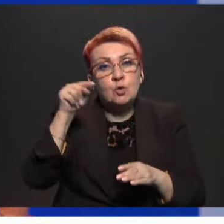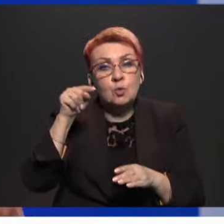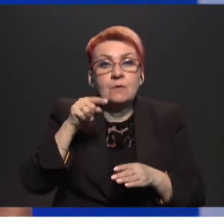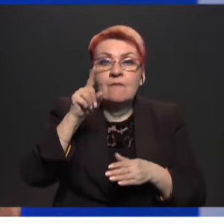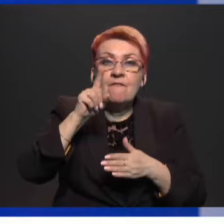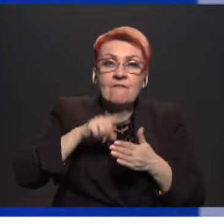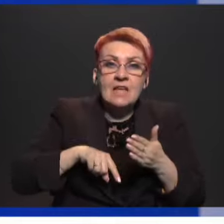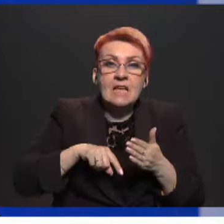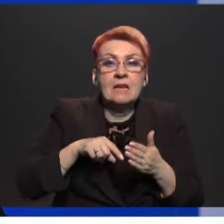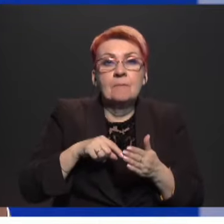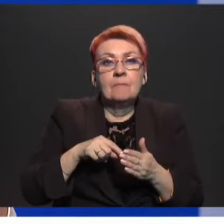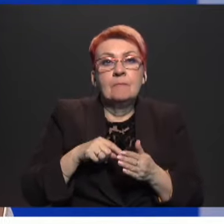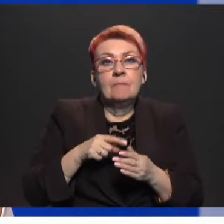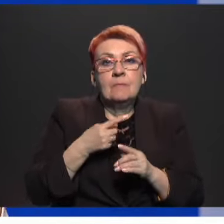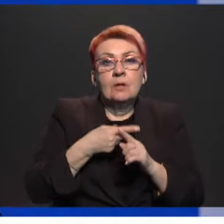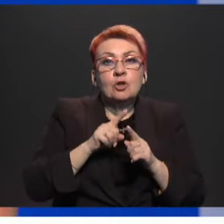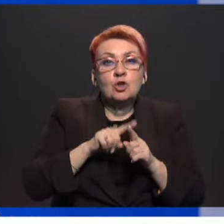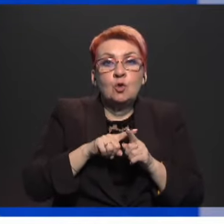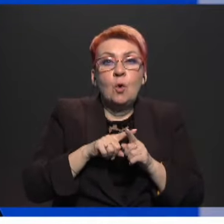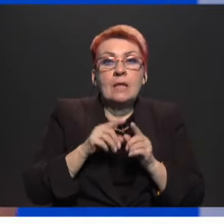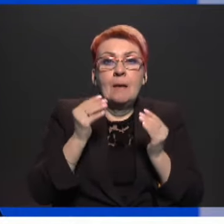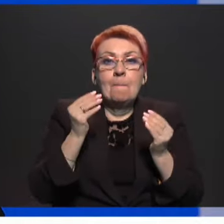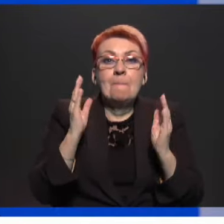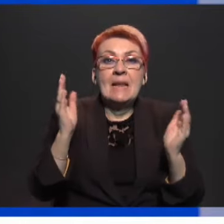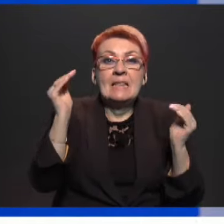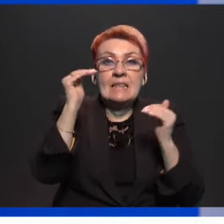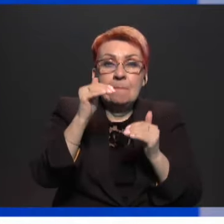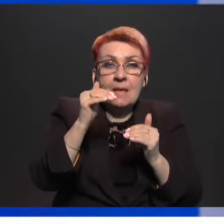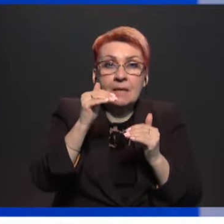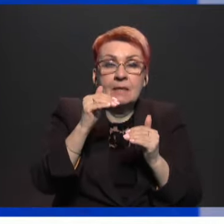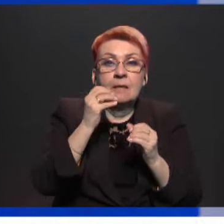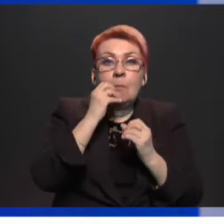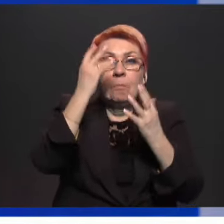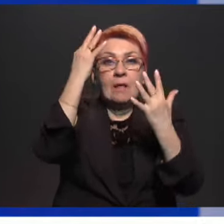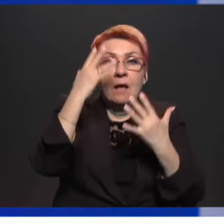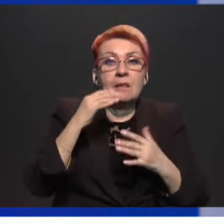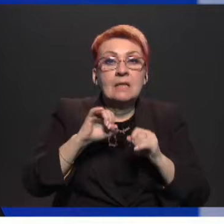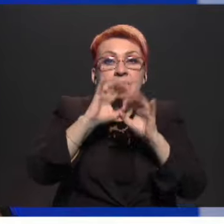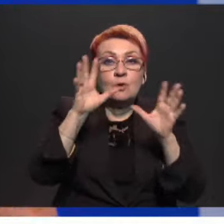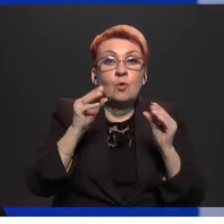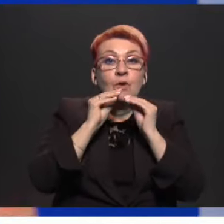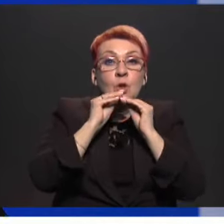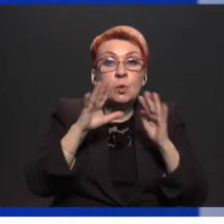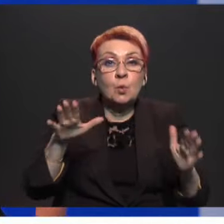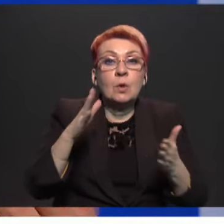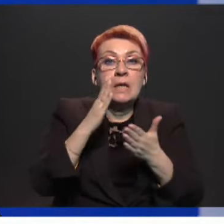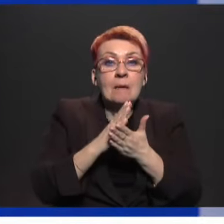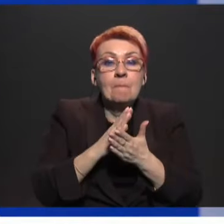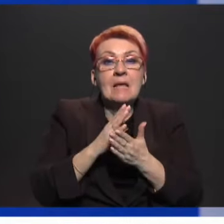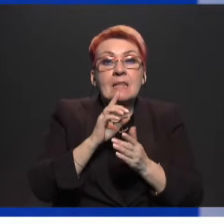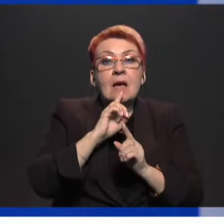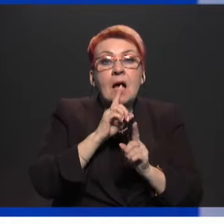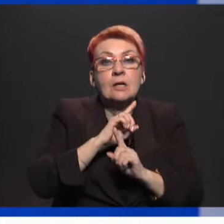предмет, освящаемый Богом, благодатью Святого Духа, имеет на себе какое-то особое действие,